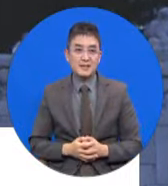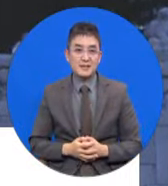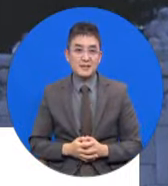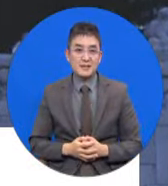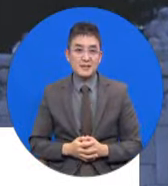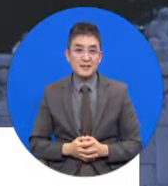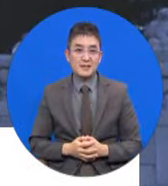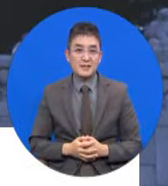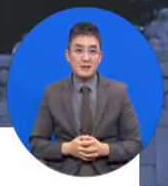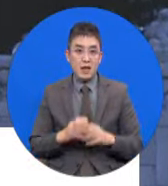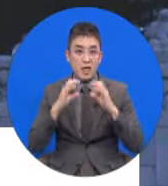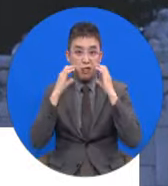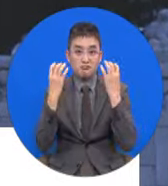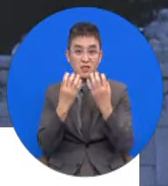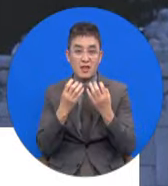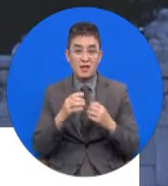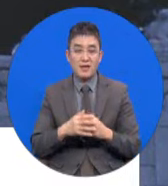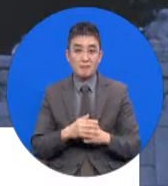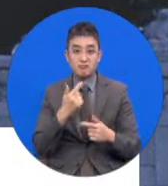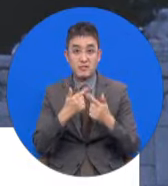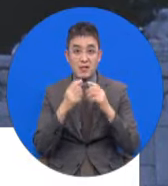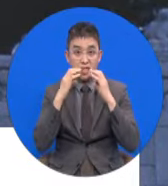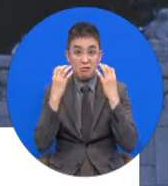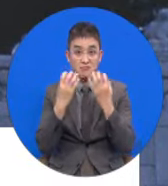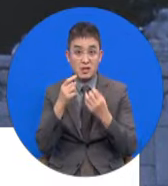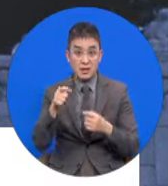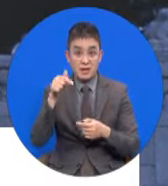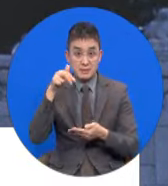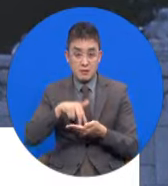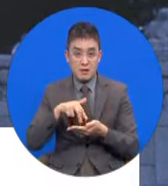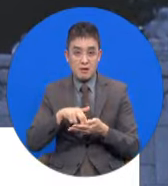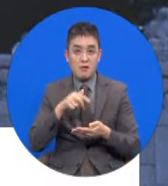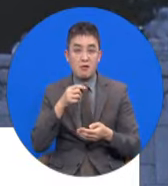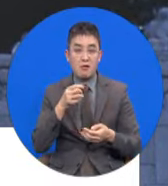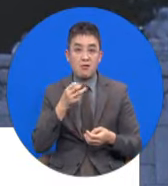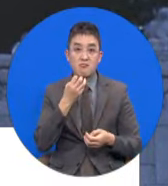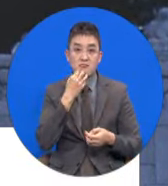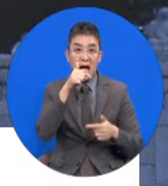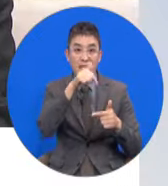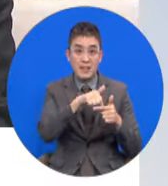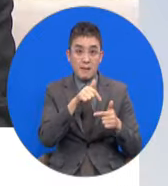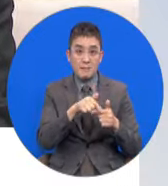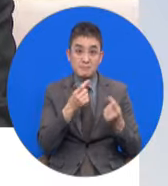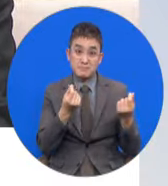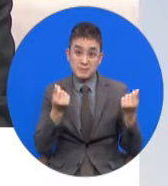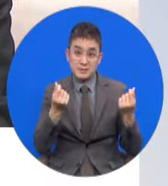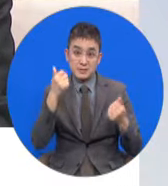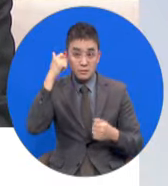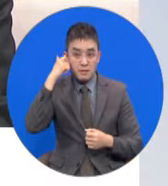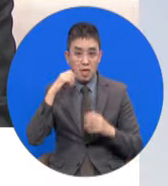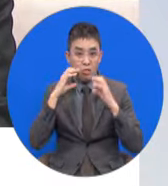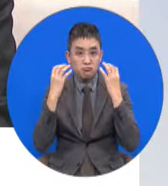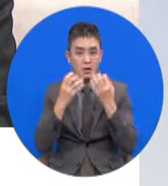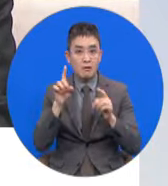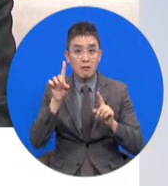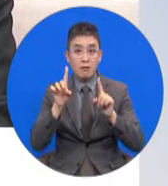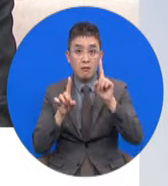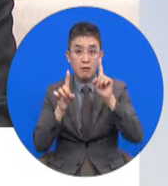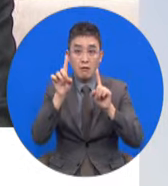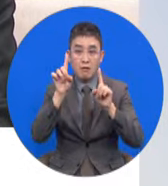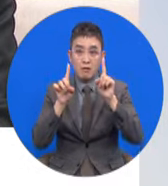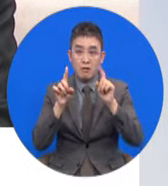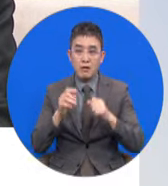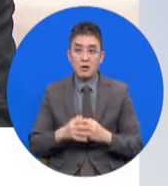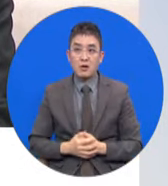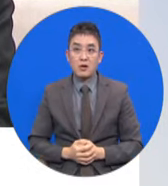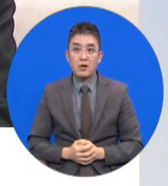입장에서는 해운대는 부산의 우리 강남 같은 곳 아닌가라고 생각했는데 해운대 여론 심상치 않죠. 여론조사 봤을 때